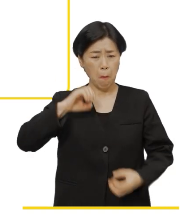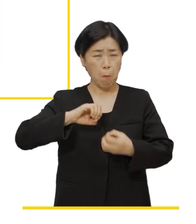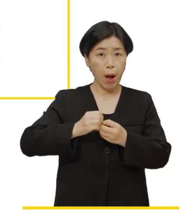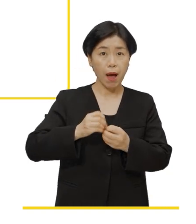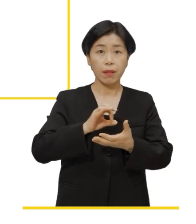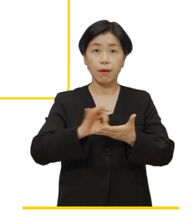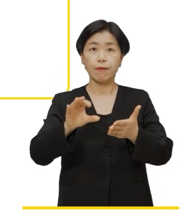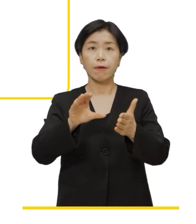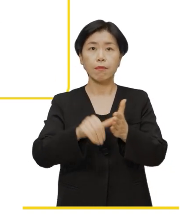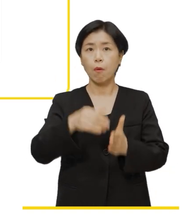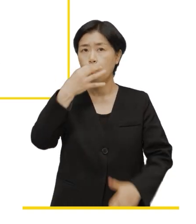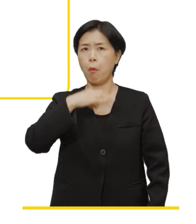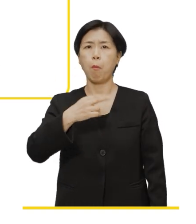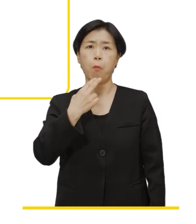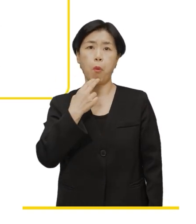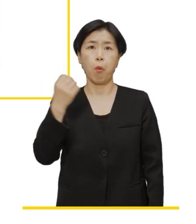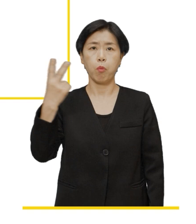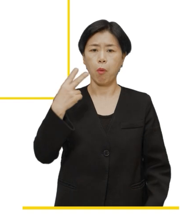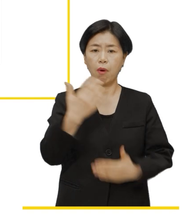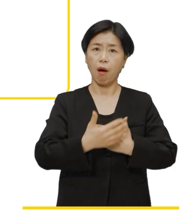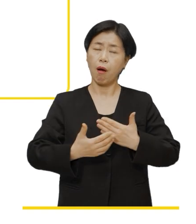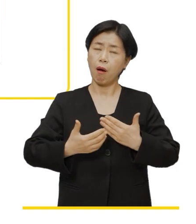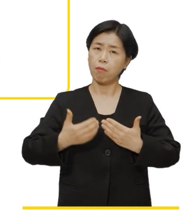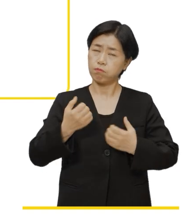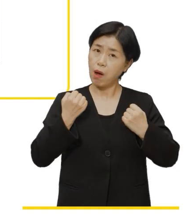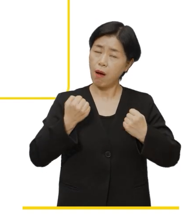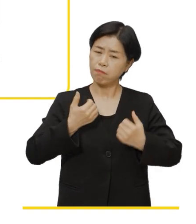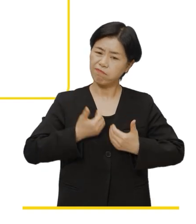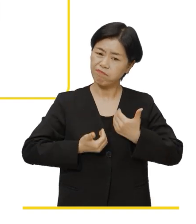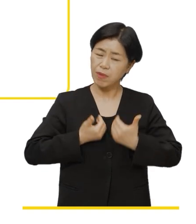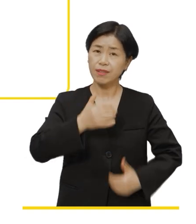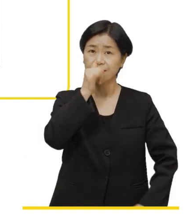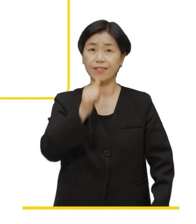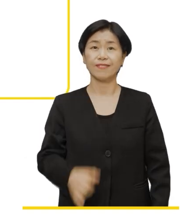사용하면 효과가 없거나 건강을 해칠 수도 있어요.